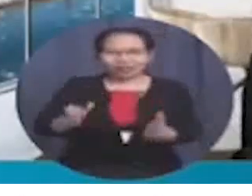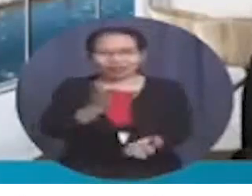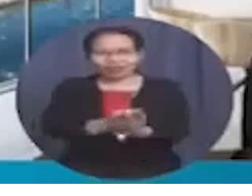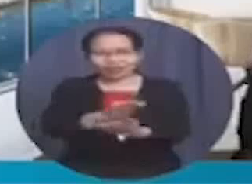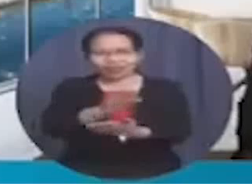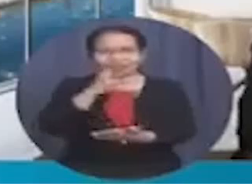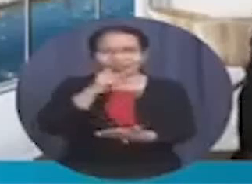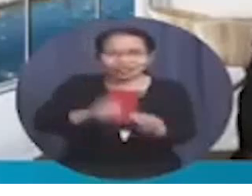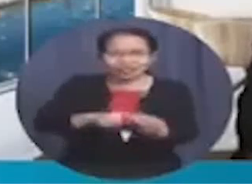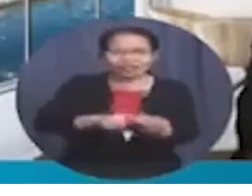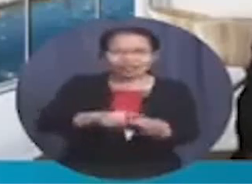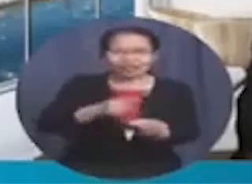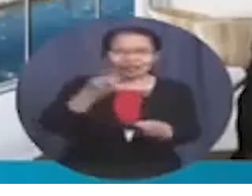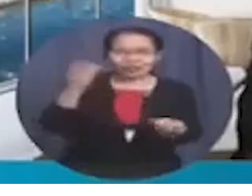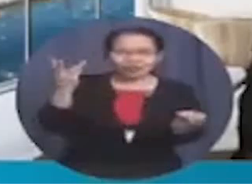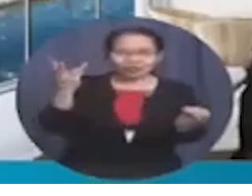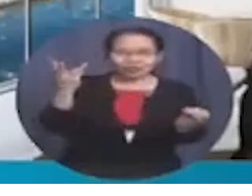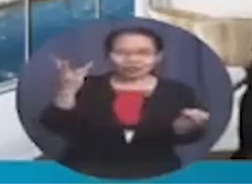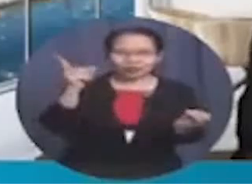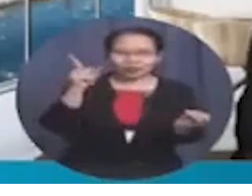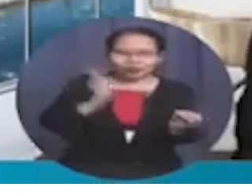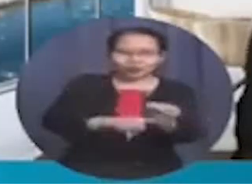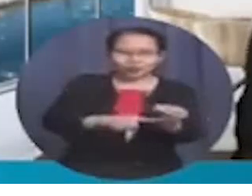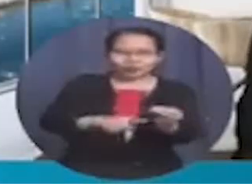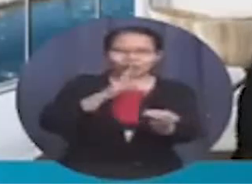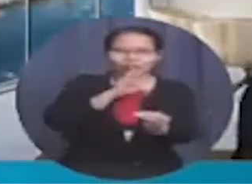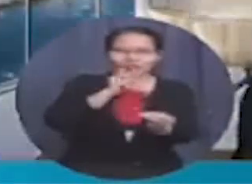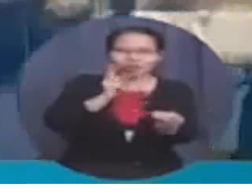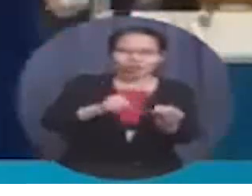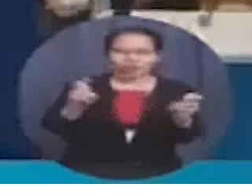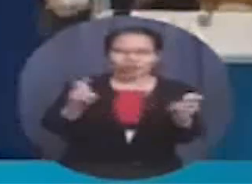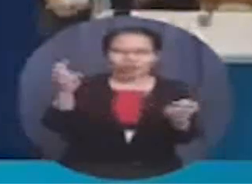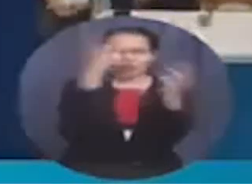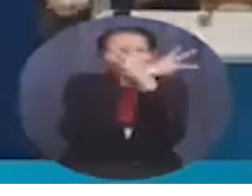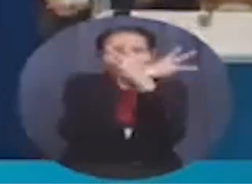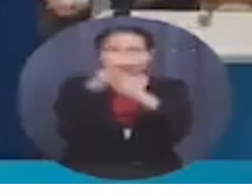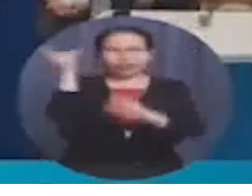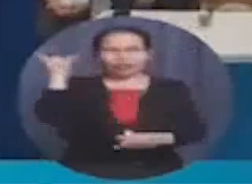Pagka mura yan, mas matinding magmura si Manalo. Pakinggan nyo si Manalo.